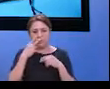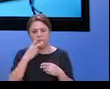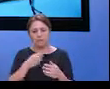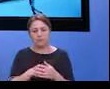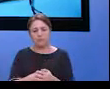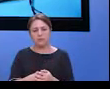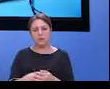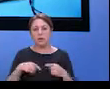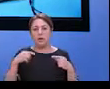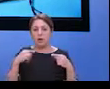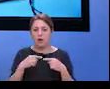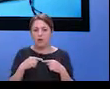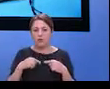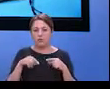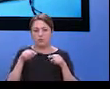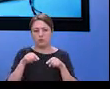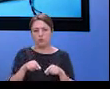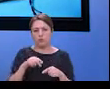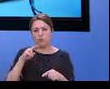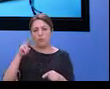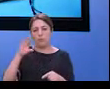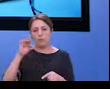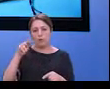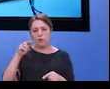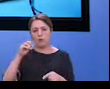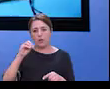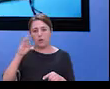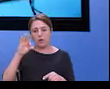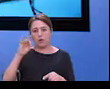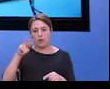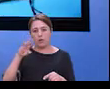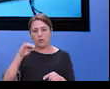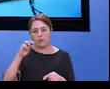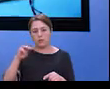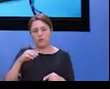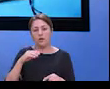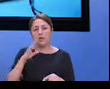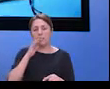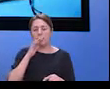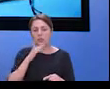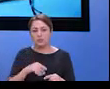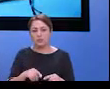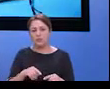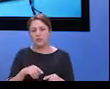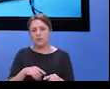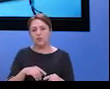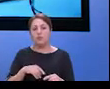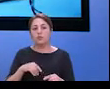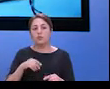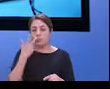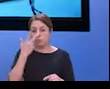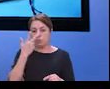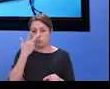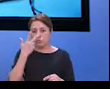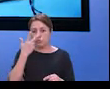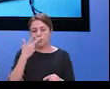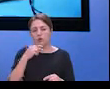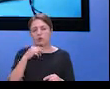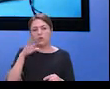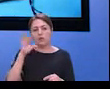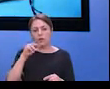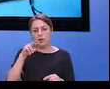beramiz. Aynan mana shu paleolit davrida yana bir tushunchani berib ketmoqchiman. Paleolit ham 3 davrga,